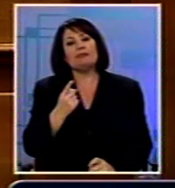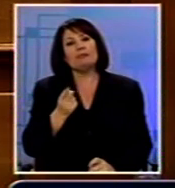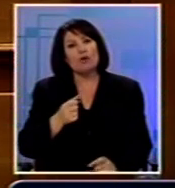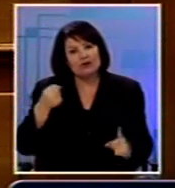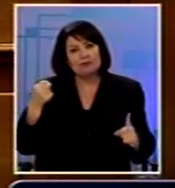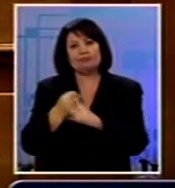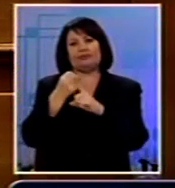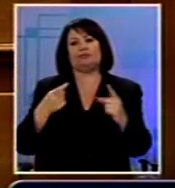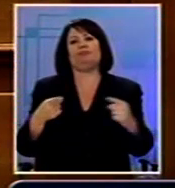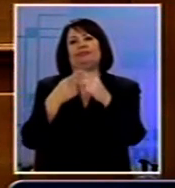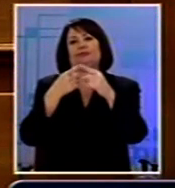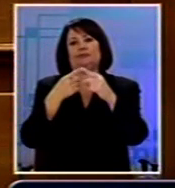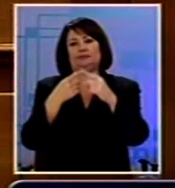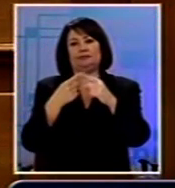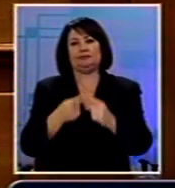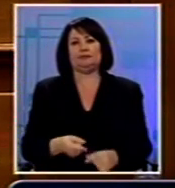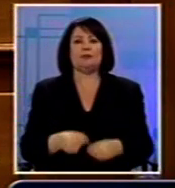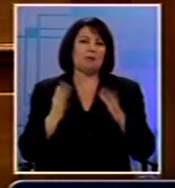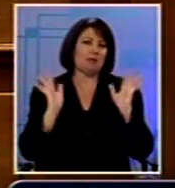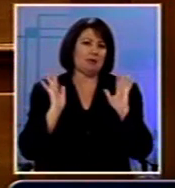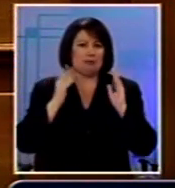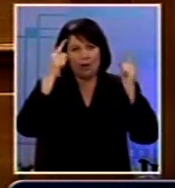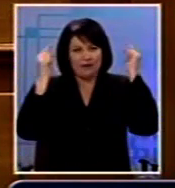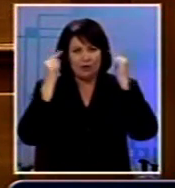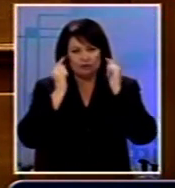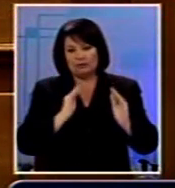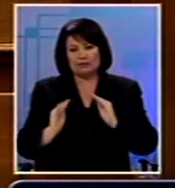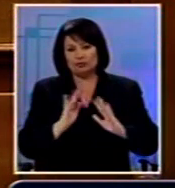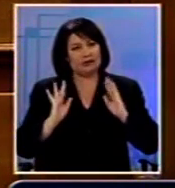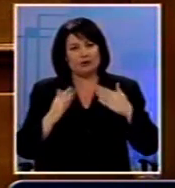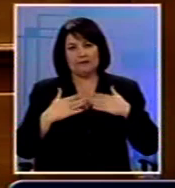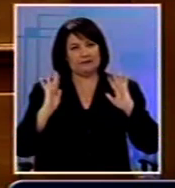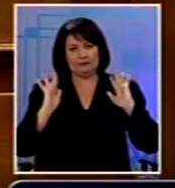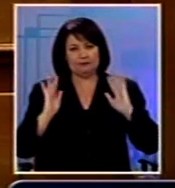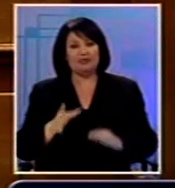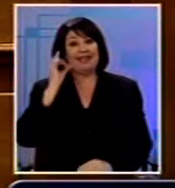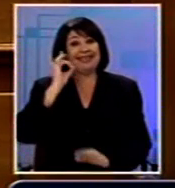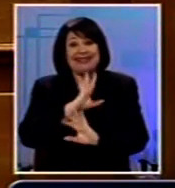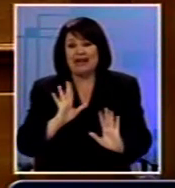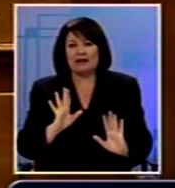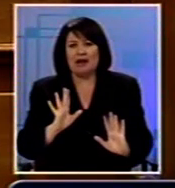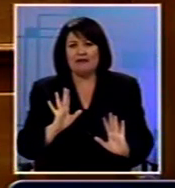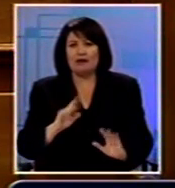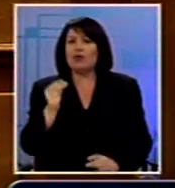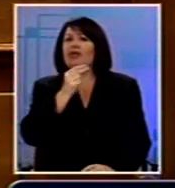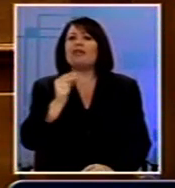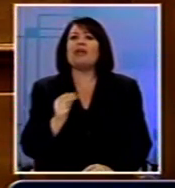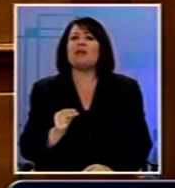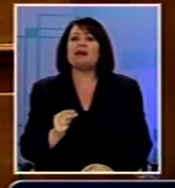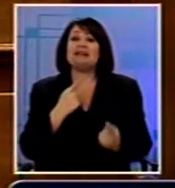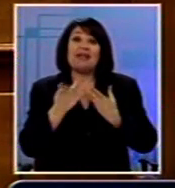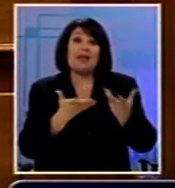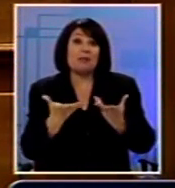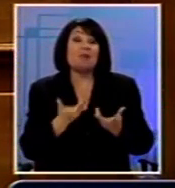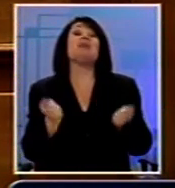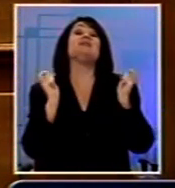να συγκρουστούν. Πραγματικά Θεός φυλάξει. Δεν έχουν καταλάβει καν ότι στα ζητήματα αυτά δεν θα